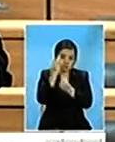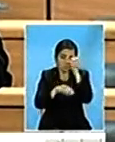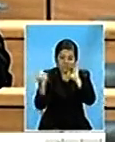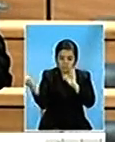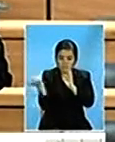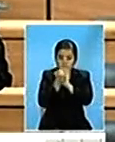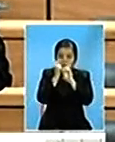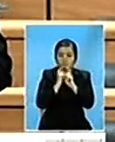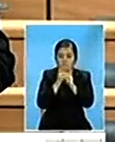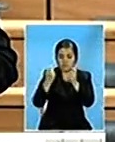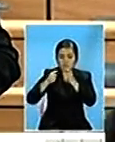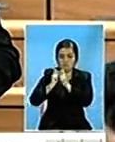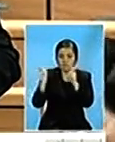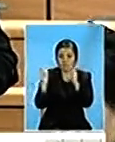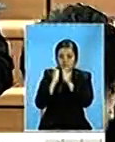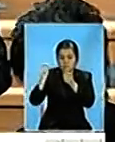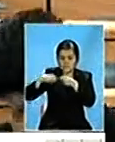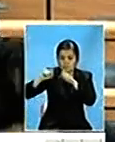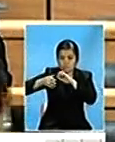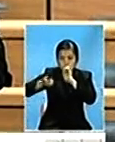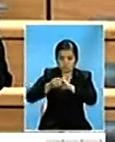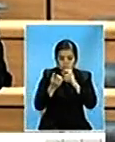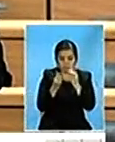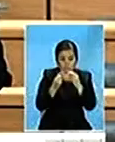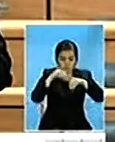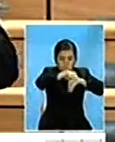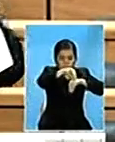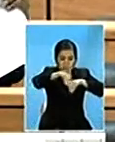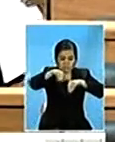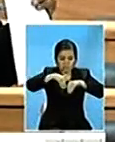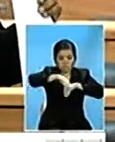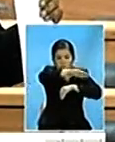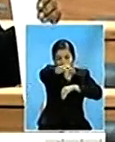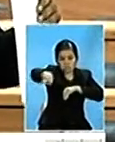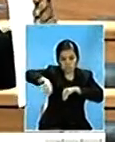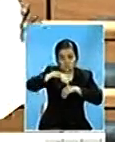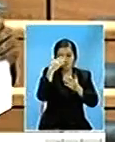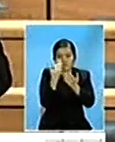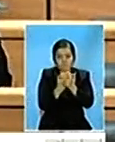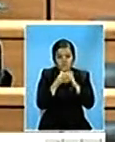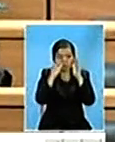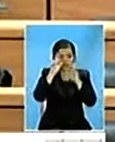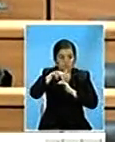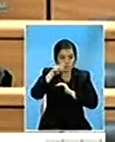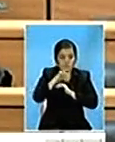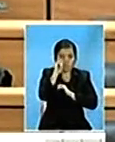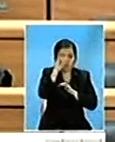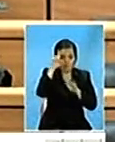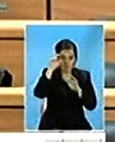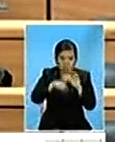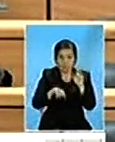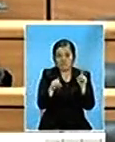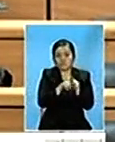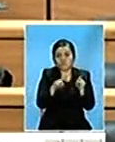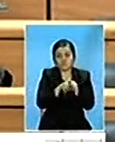อนุสัญญานี้เนี่ยเนื้อที่ 3,000 ไร่เองครับไม่มากจากเนื้อที่เป็นแสนๆไร่ของพรุควนเคร่งแต่ว่าไข่แดงเนี่ยชื่